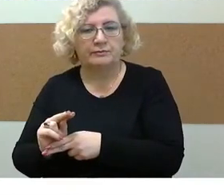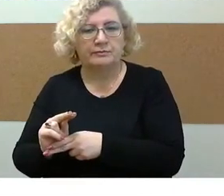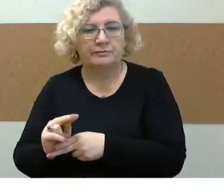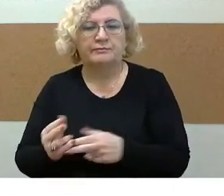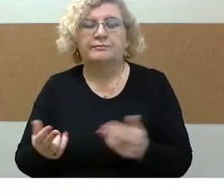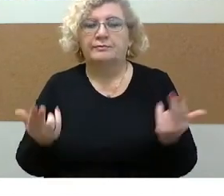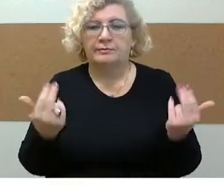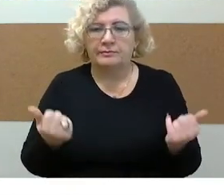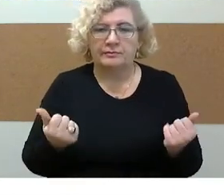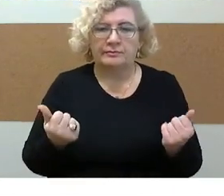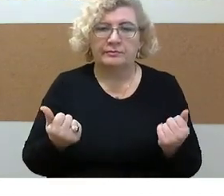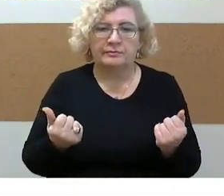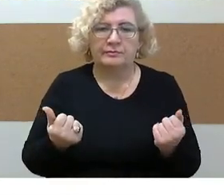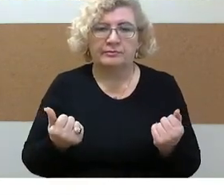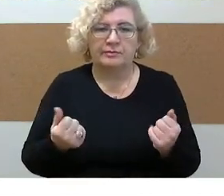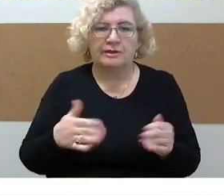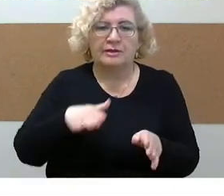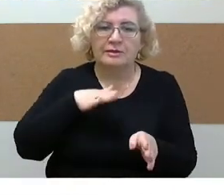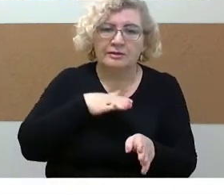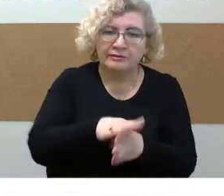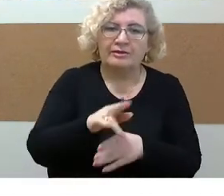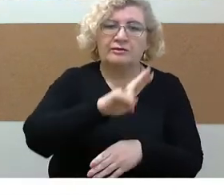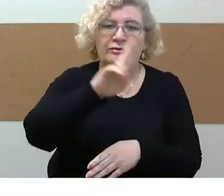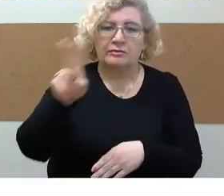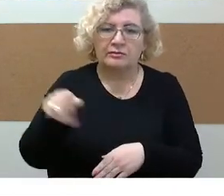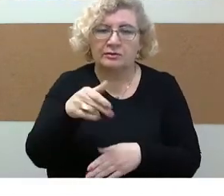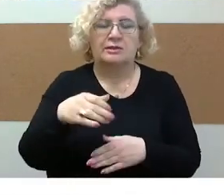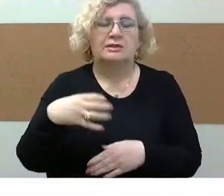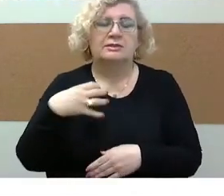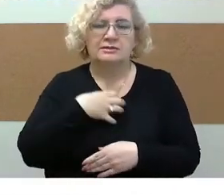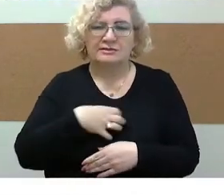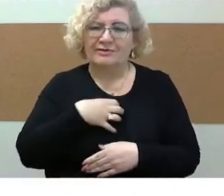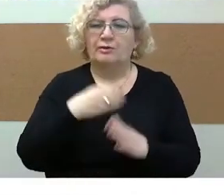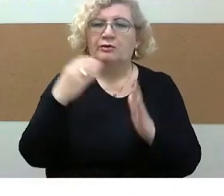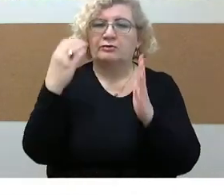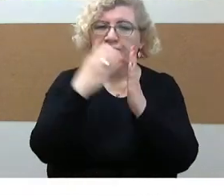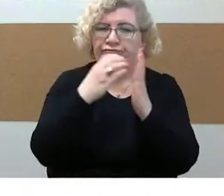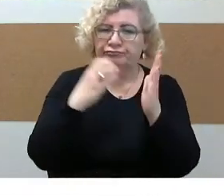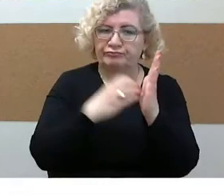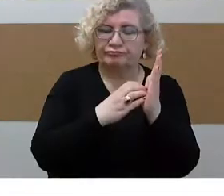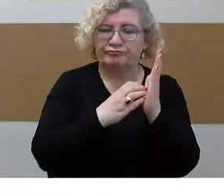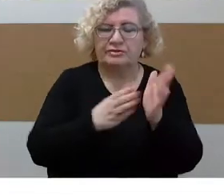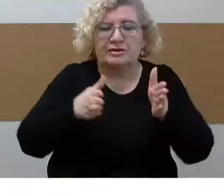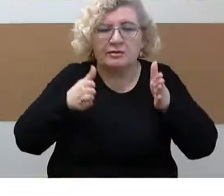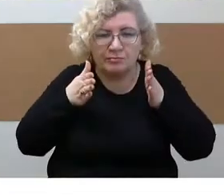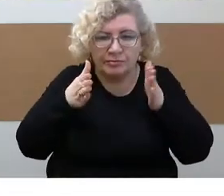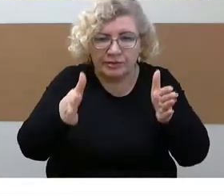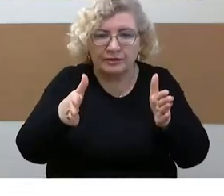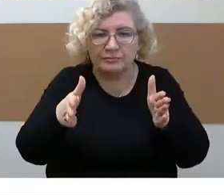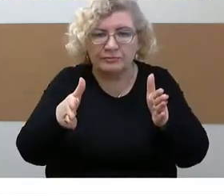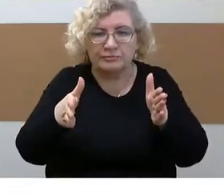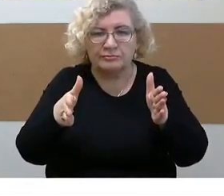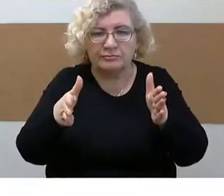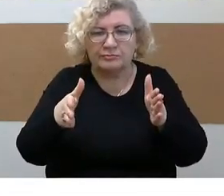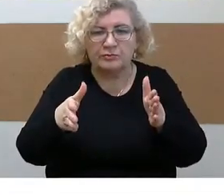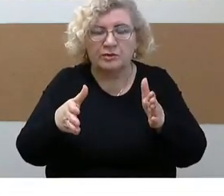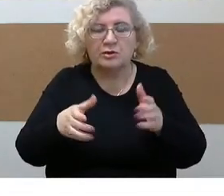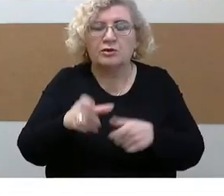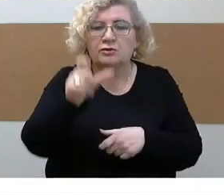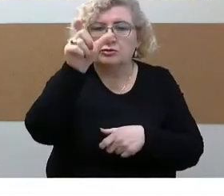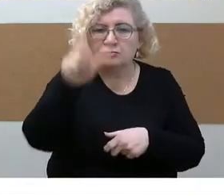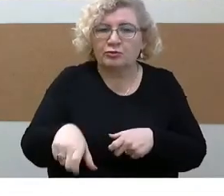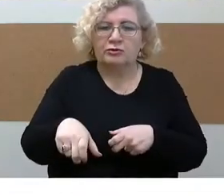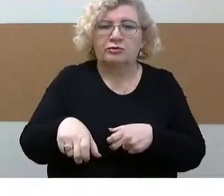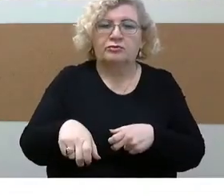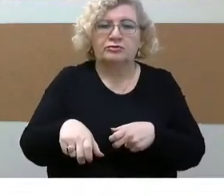Ir įgyvendinant neįgaliųjų teisų konvencijos svarbiausias nuostatas, ypatingą dėmesį pagaliau skirti žmogaus teisų